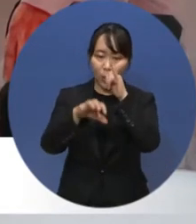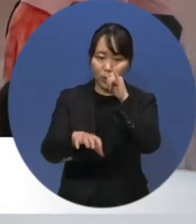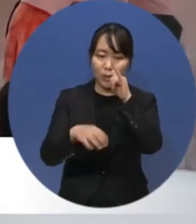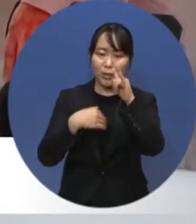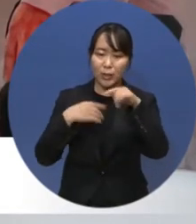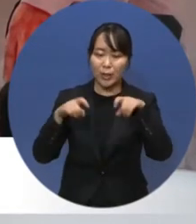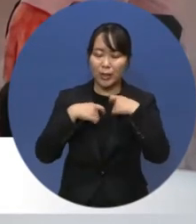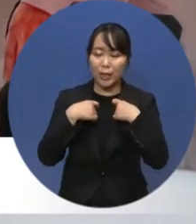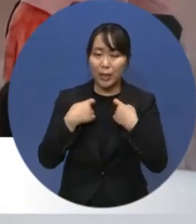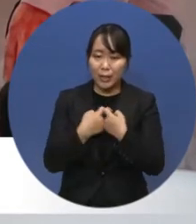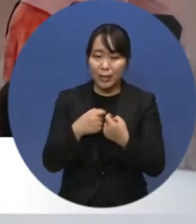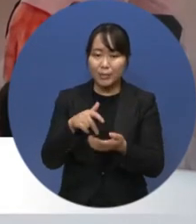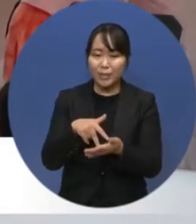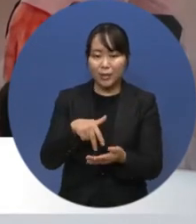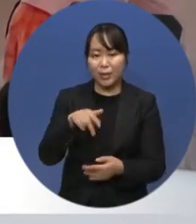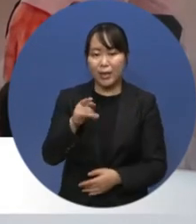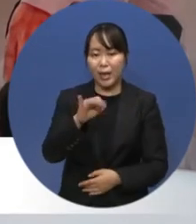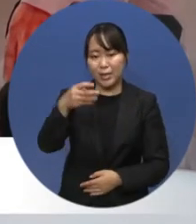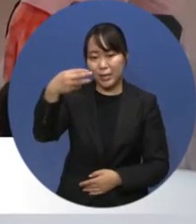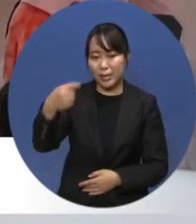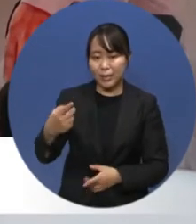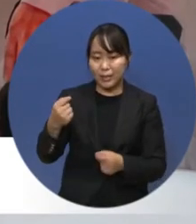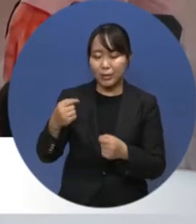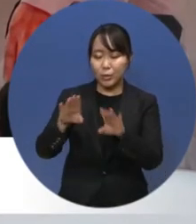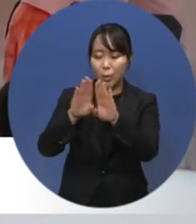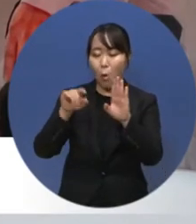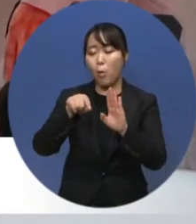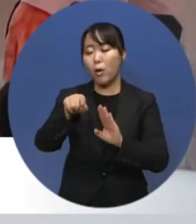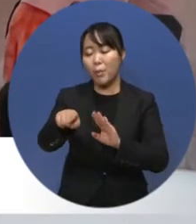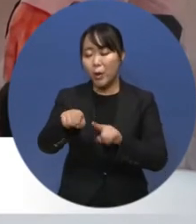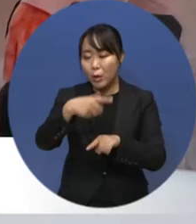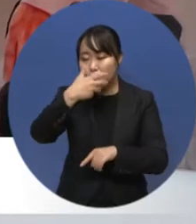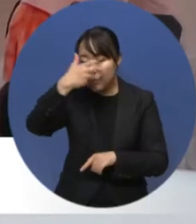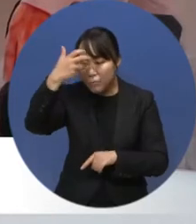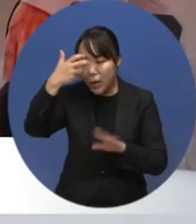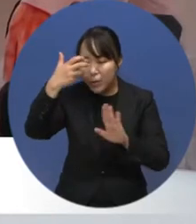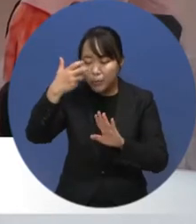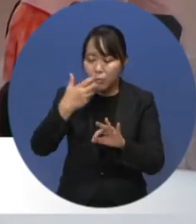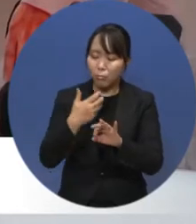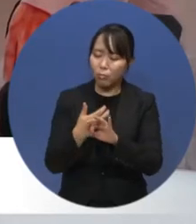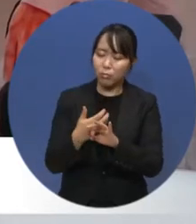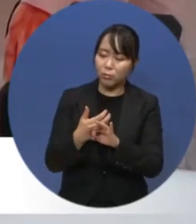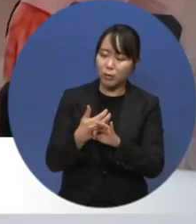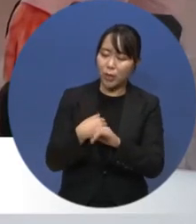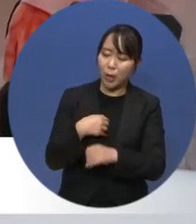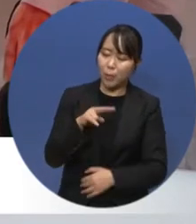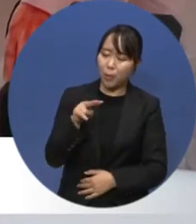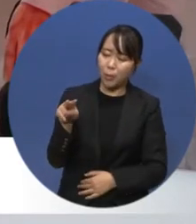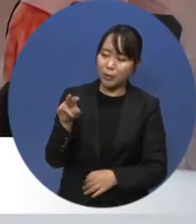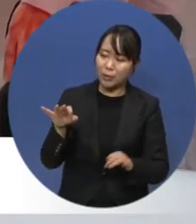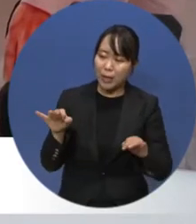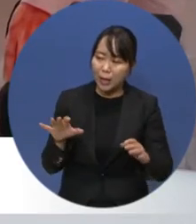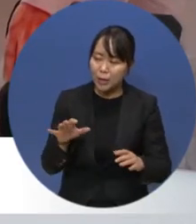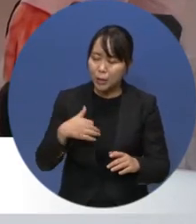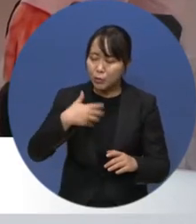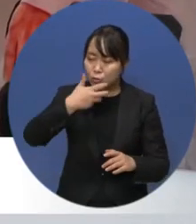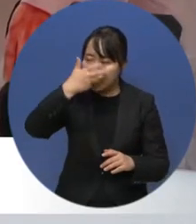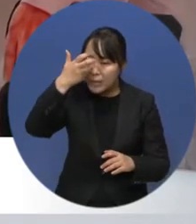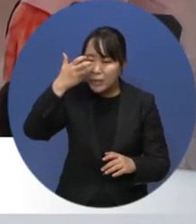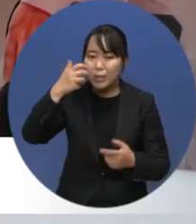저는 게이트라고 칭해서 그곳으로 들어가면 그곳이 꿈일지 아니면 그곳을 바라보고 있는 순간이